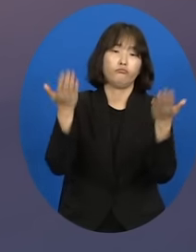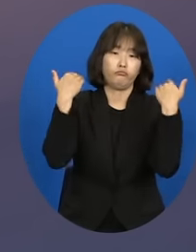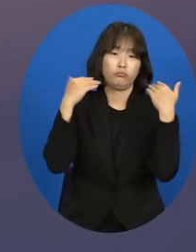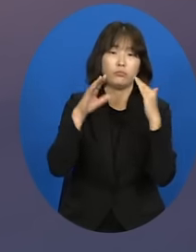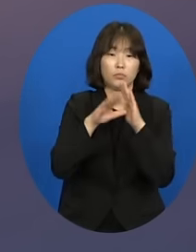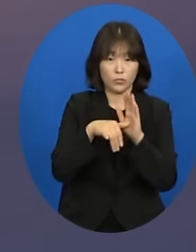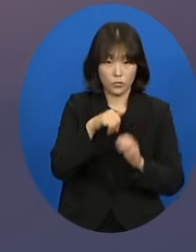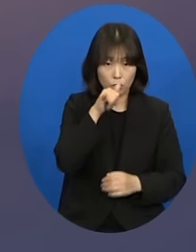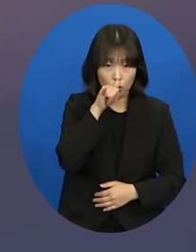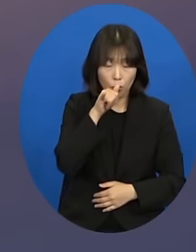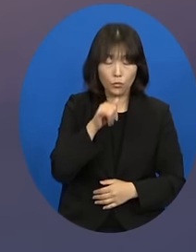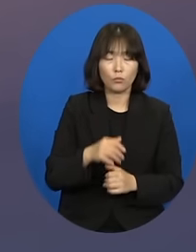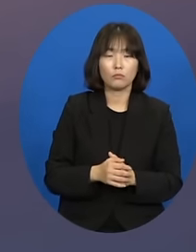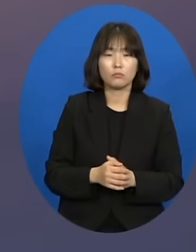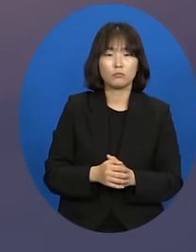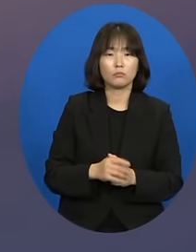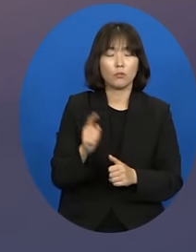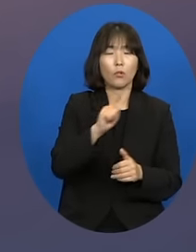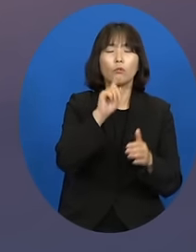어떨 때는 잠깐만